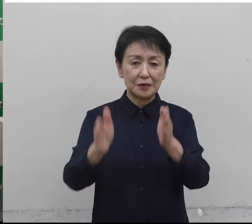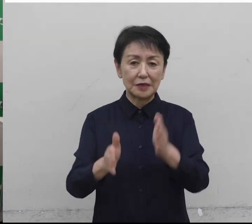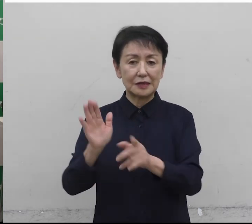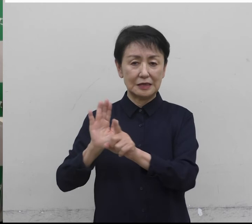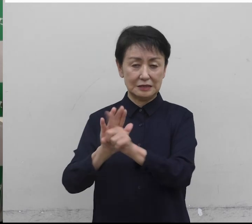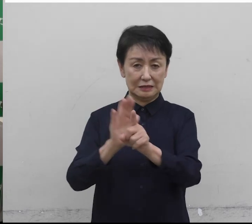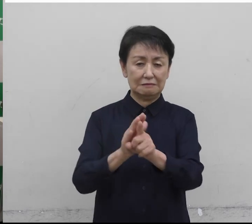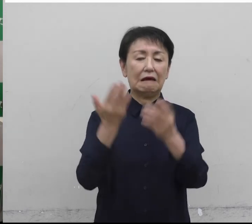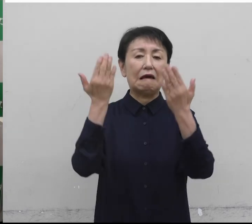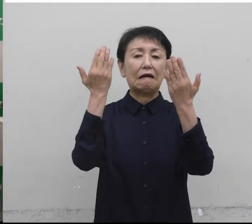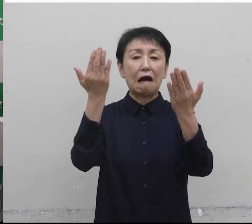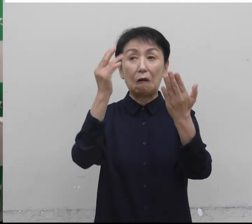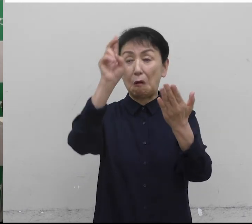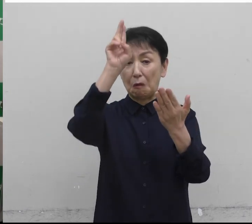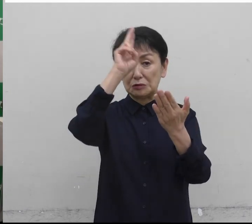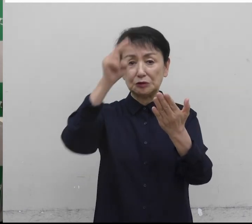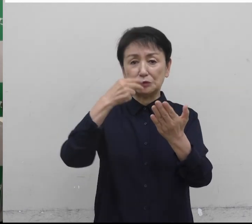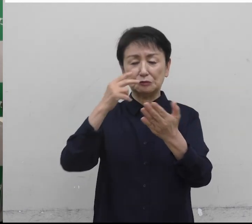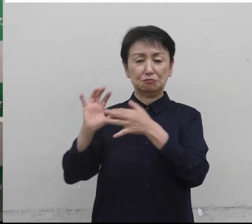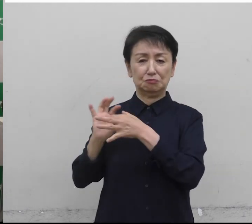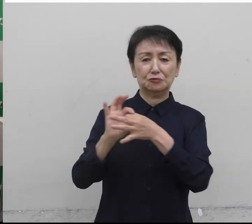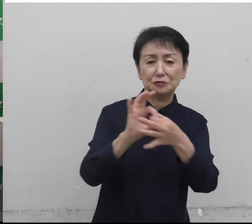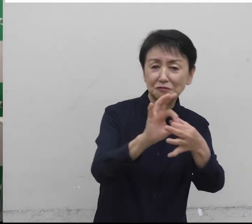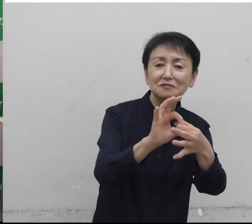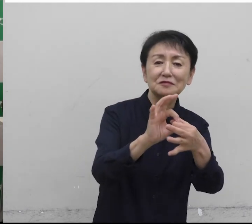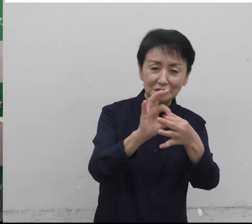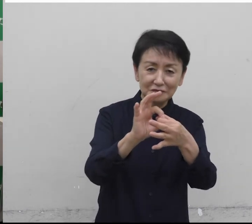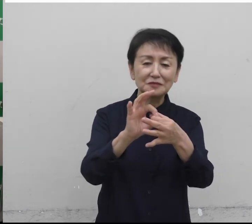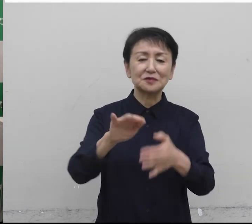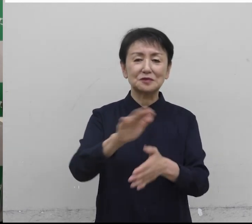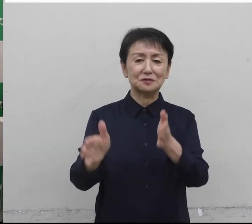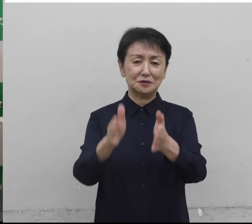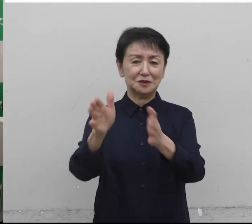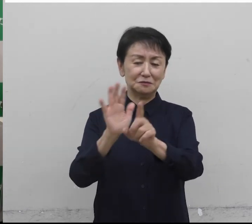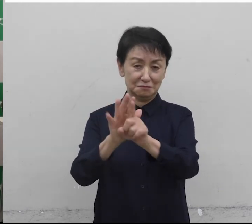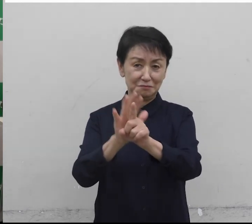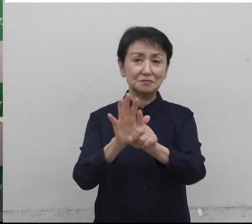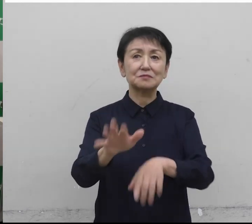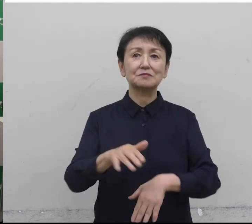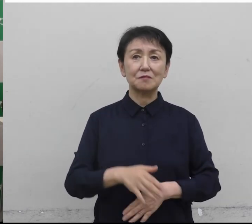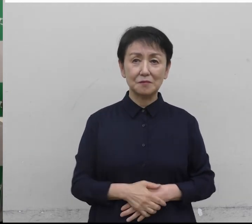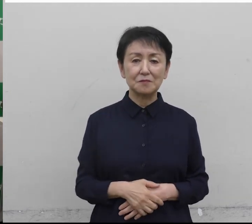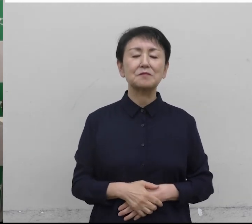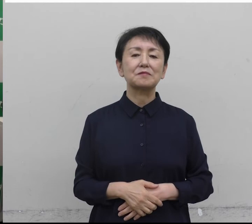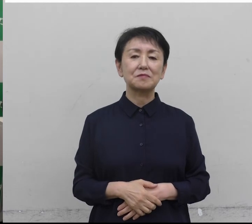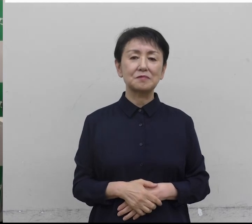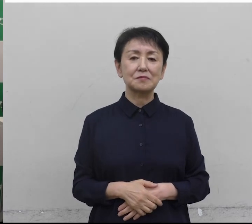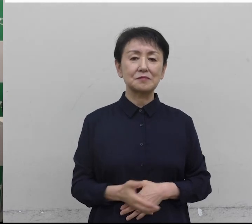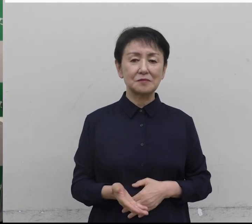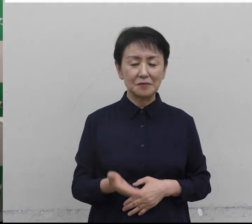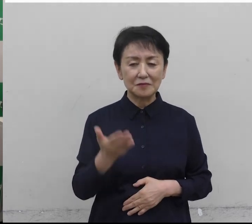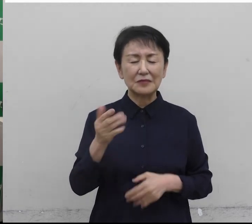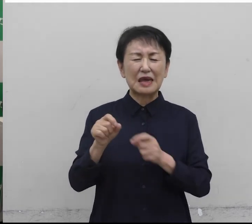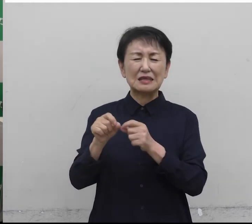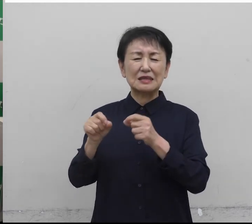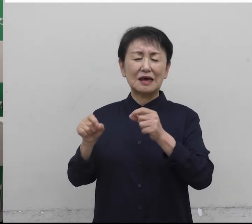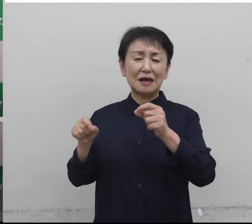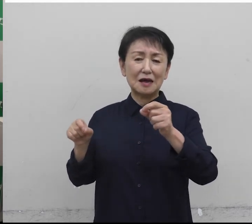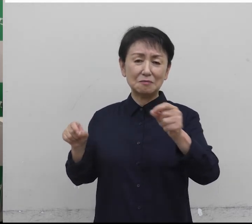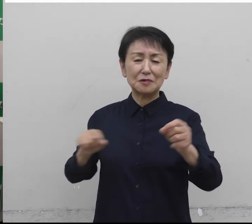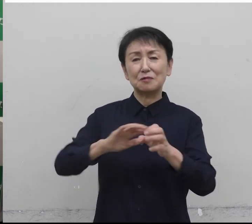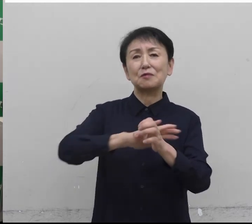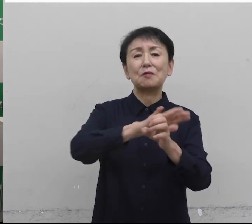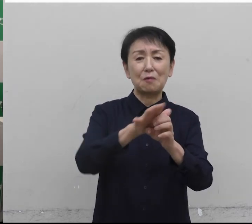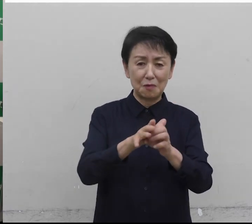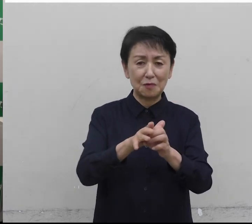はい、以上の事業につきましては、長引くコロナでの苦労と、物価